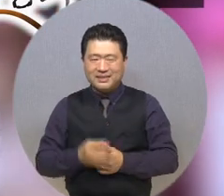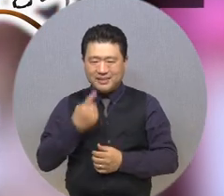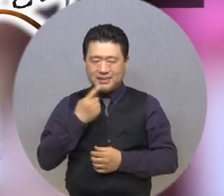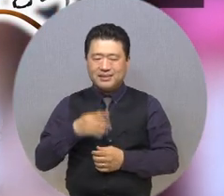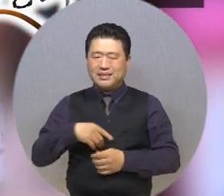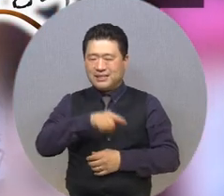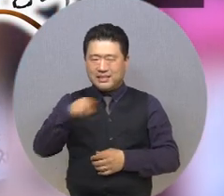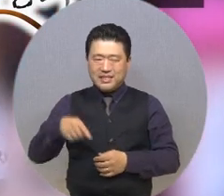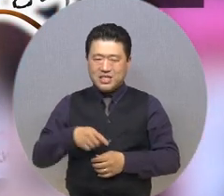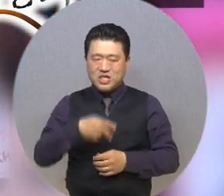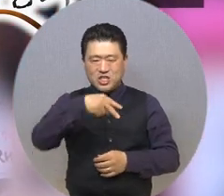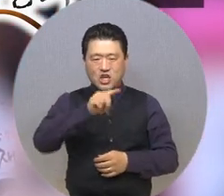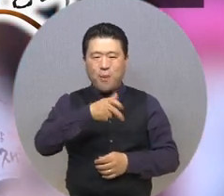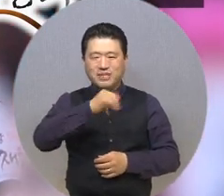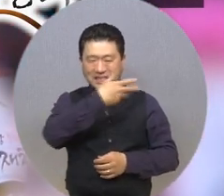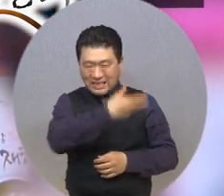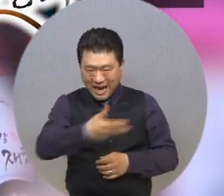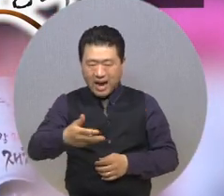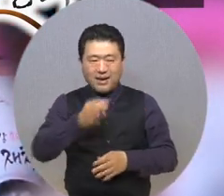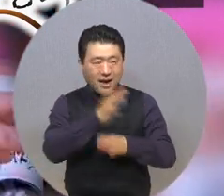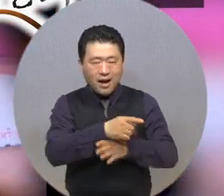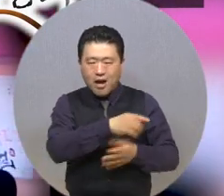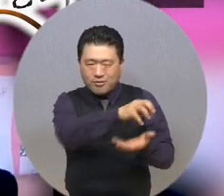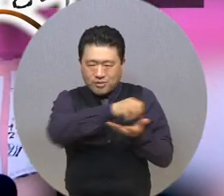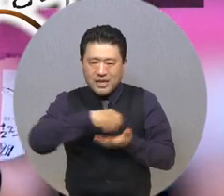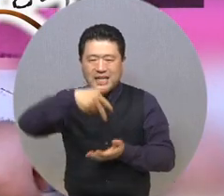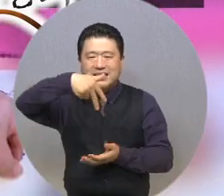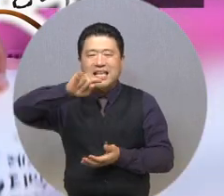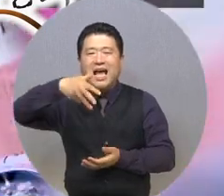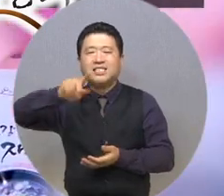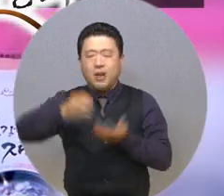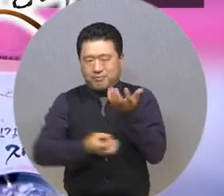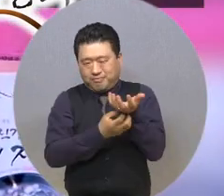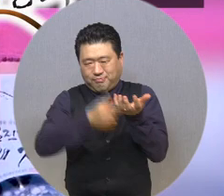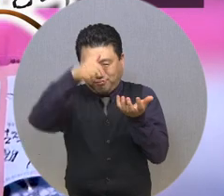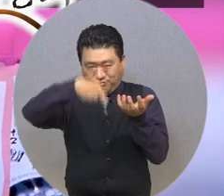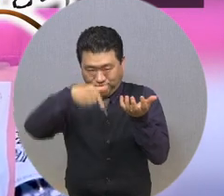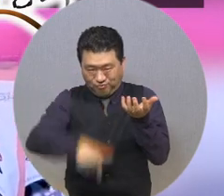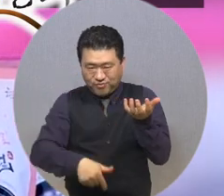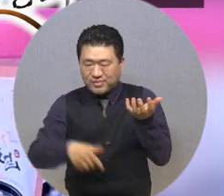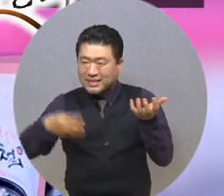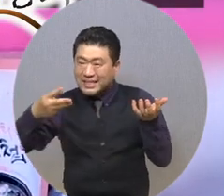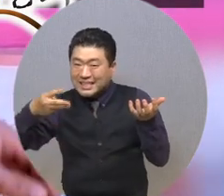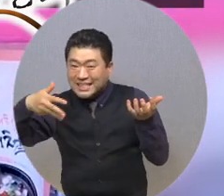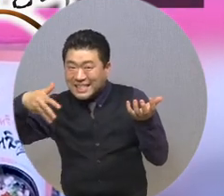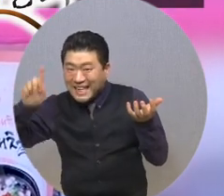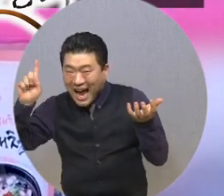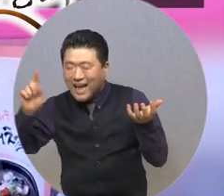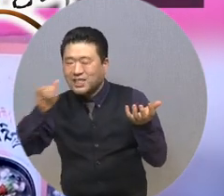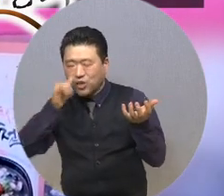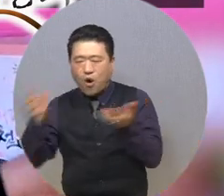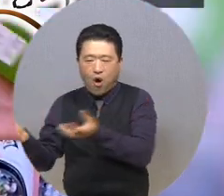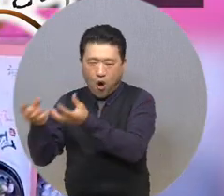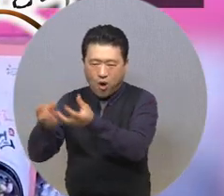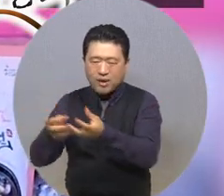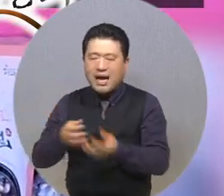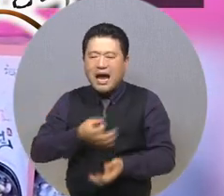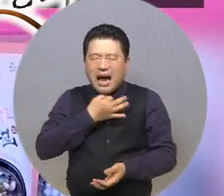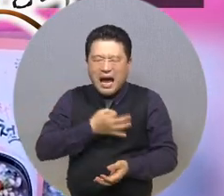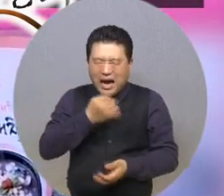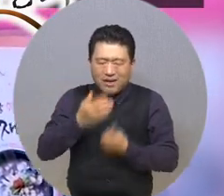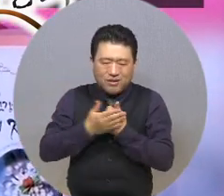잡아 가공한 제첩국이 있고요. 또한 레드비트 티백차가 있고요. 또 요즘 감기에